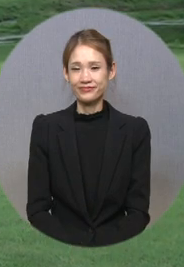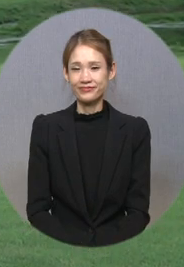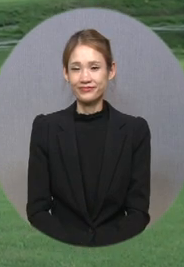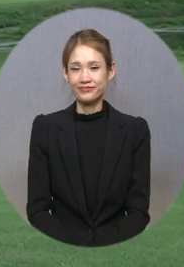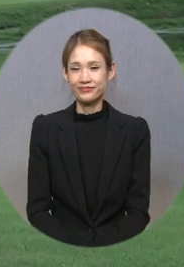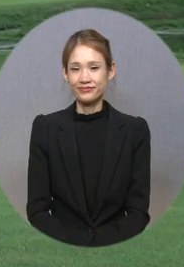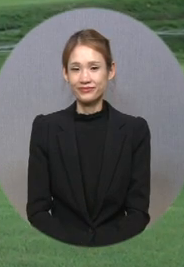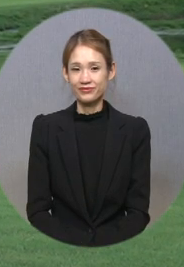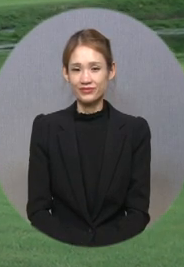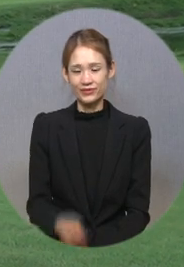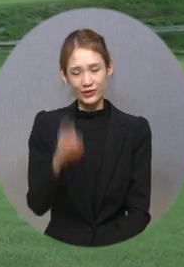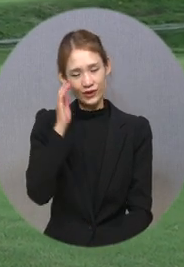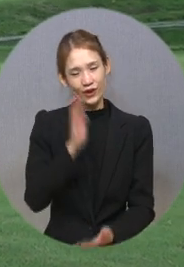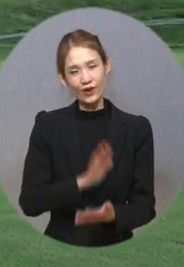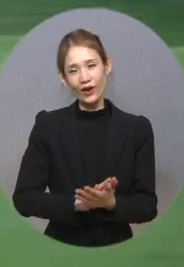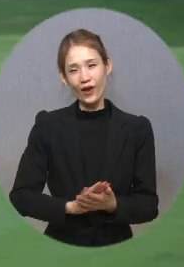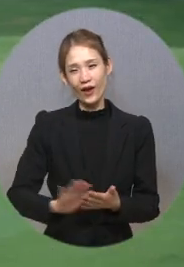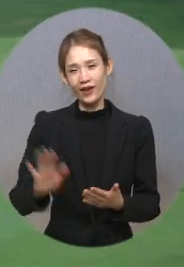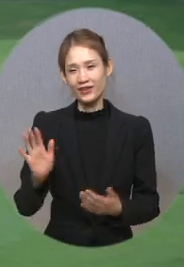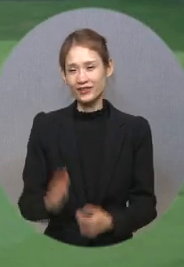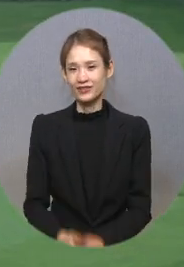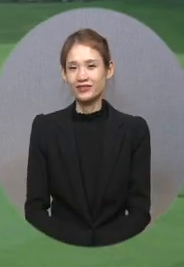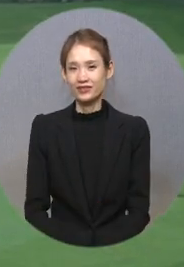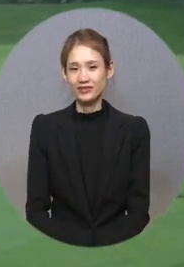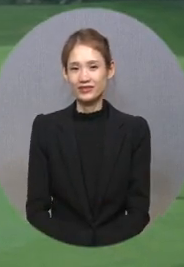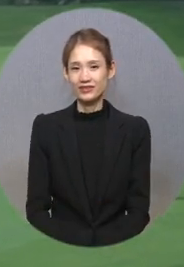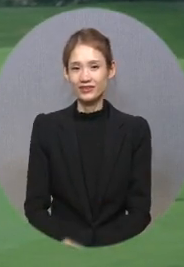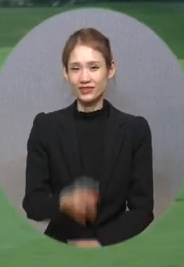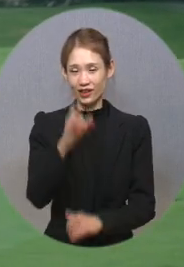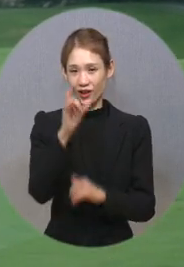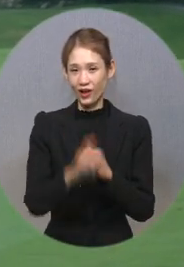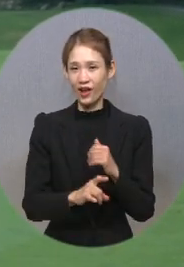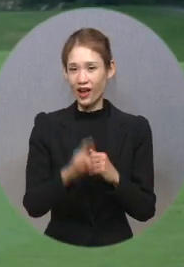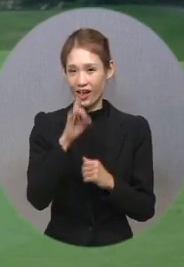이제 엄청 시원하다. 근데 해 떨어지면 안 되는데.